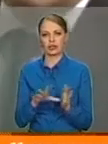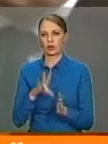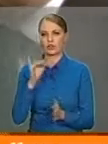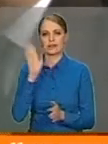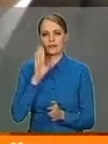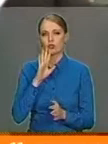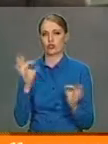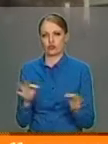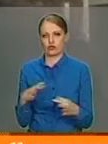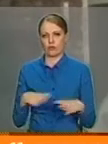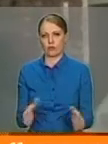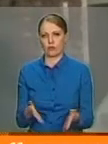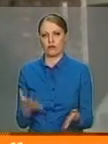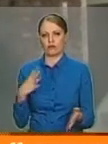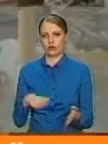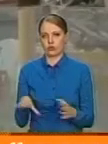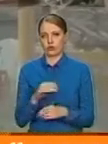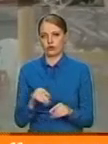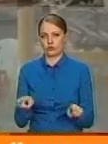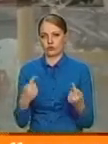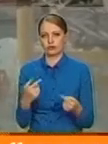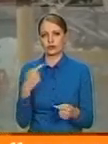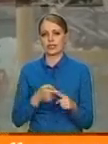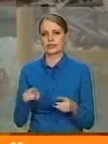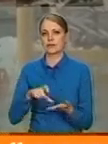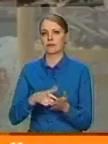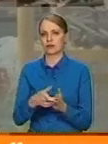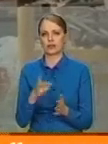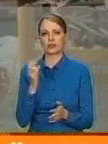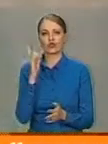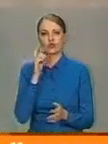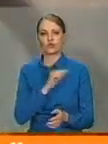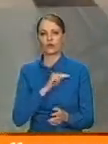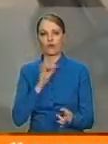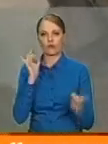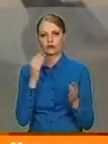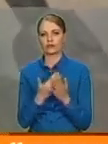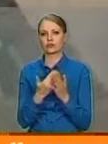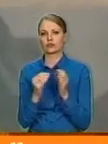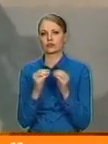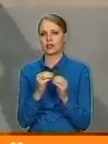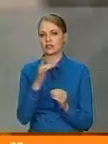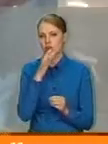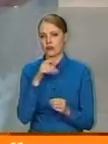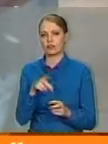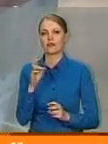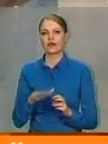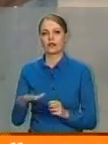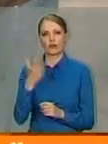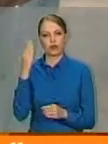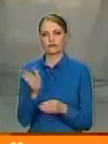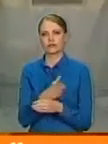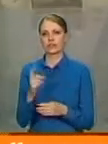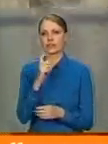води, ні, ну, тобто, нічого. Все пройшло з поводу. Ці приміщення не чули робочого гуркоту майже 10 років. Територію колись